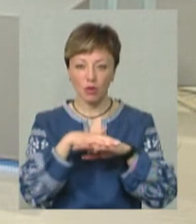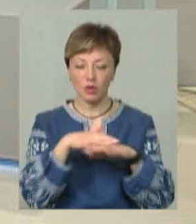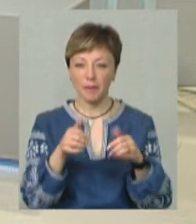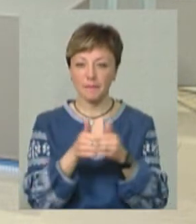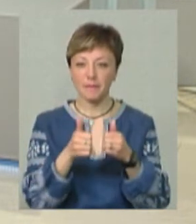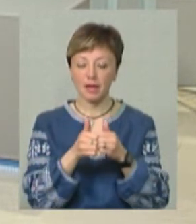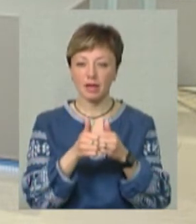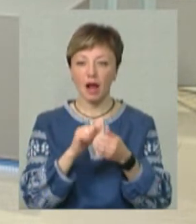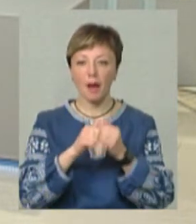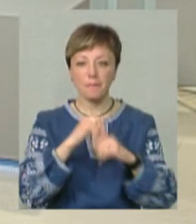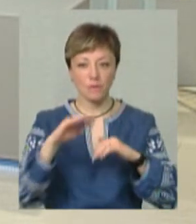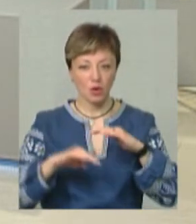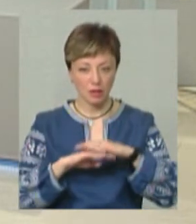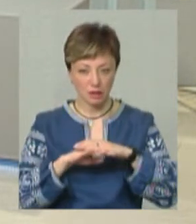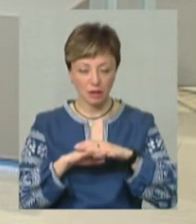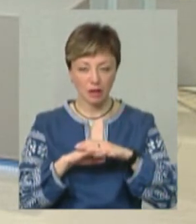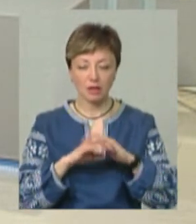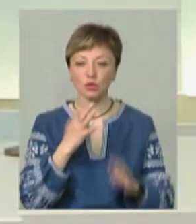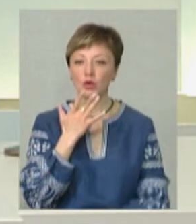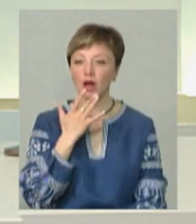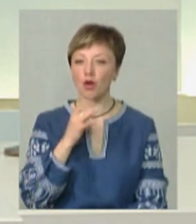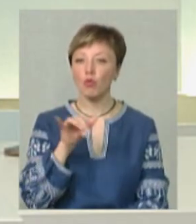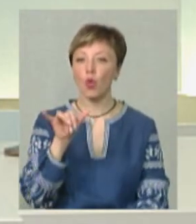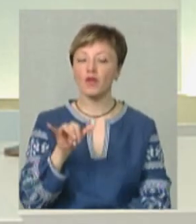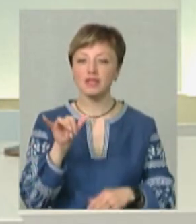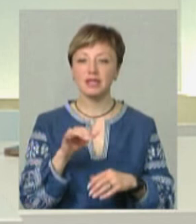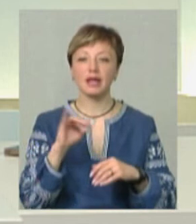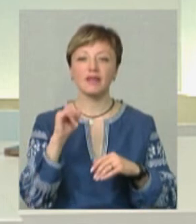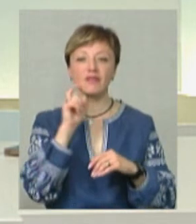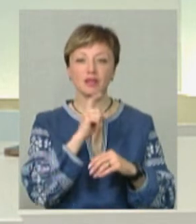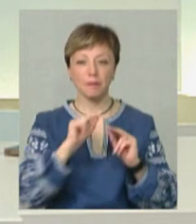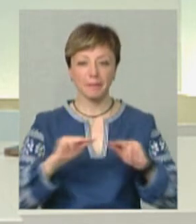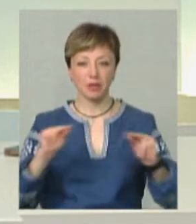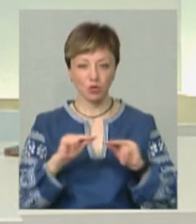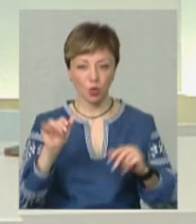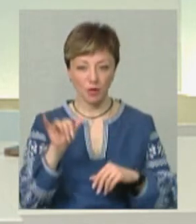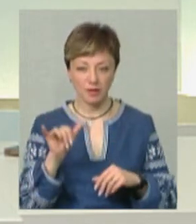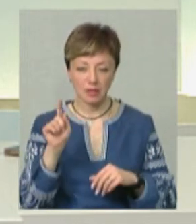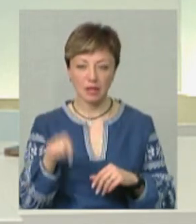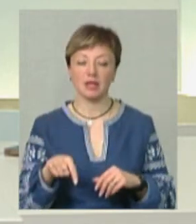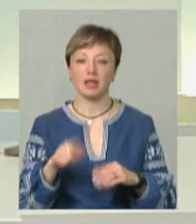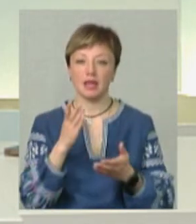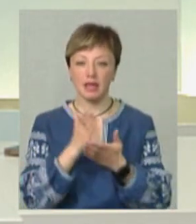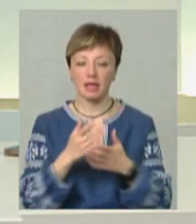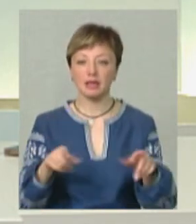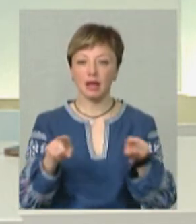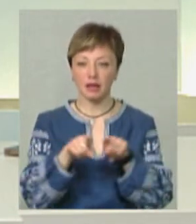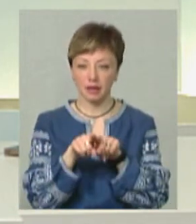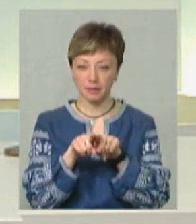при Кам'янець-Подільському національному університеті і Вінницькому педагогічному університеті. У них є